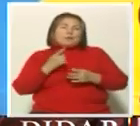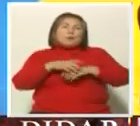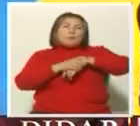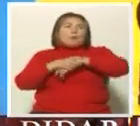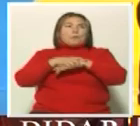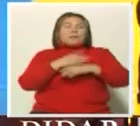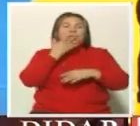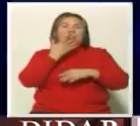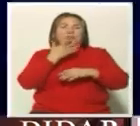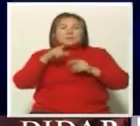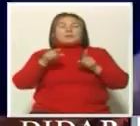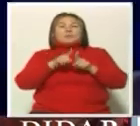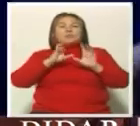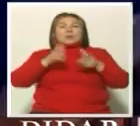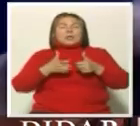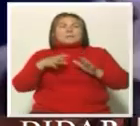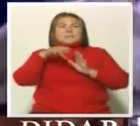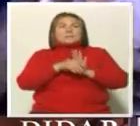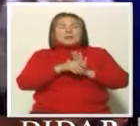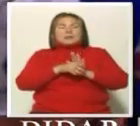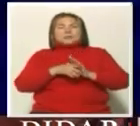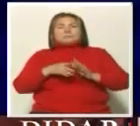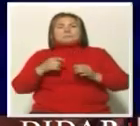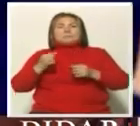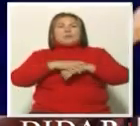зарубежной арене, вошла в состав Объединенного мира борьбы.